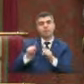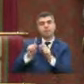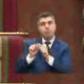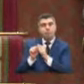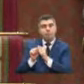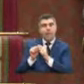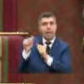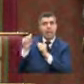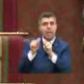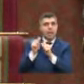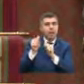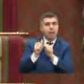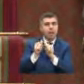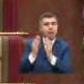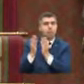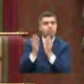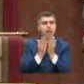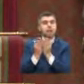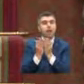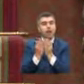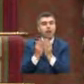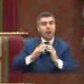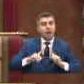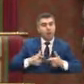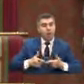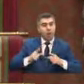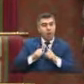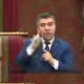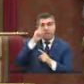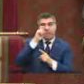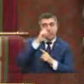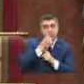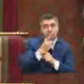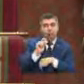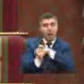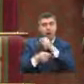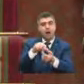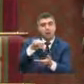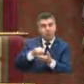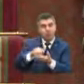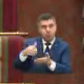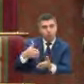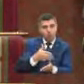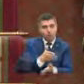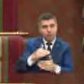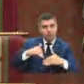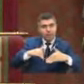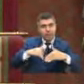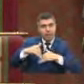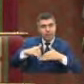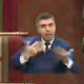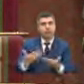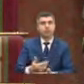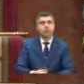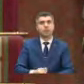التعليمية بالعالم القروي ووعورة والمخاطر ديال الطرق ثم الانتهاكات